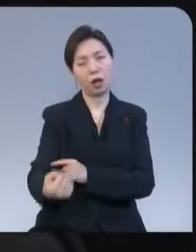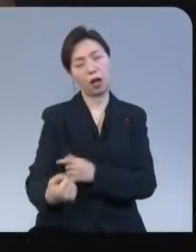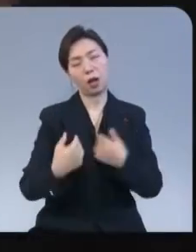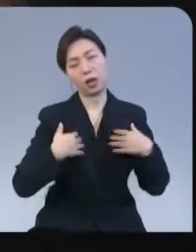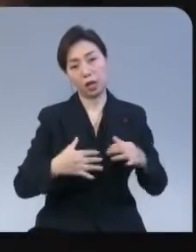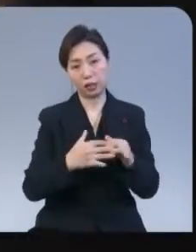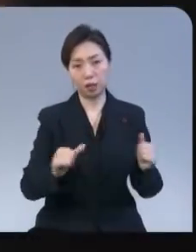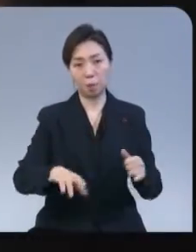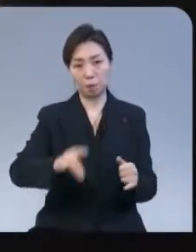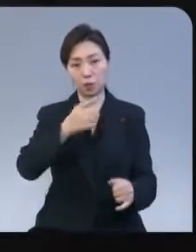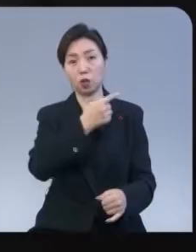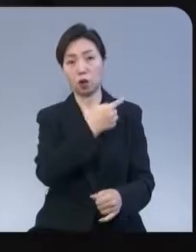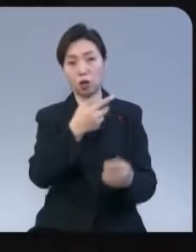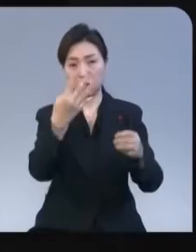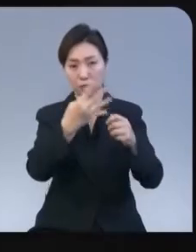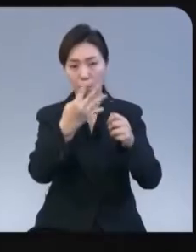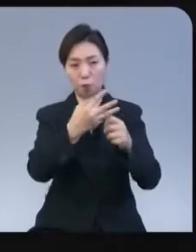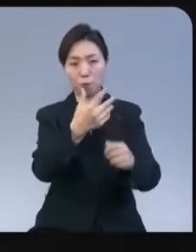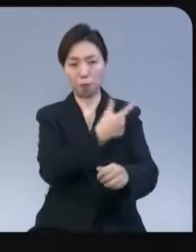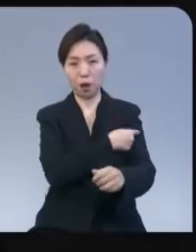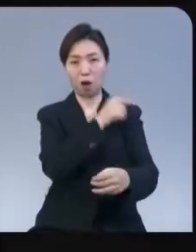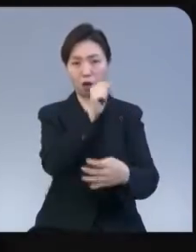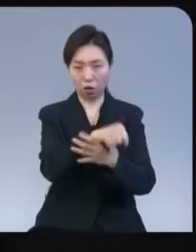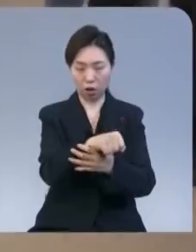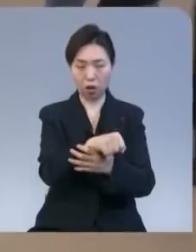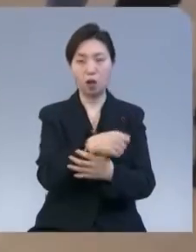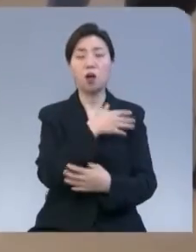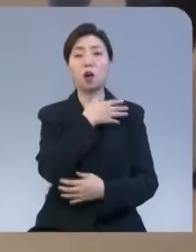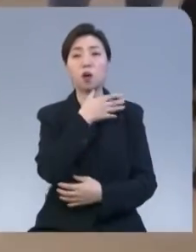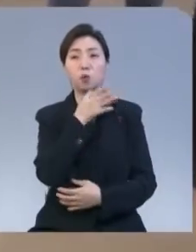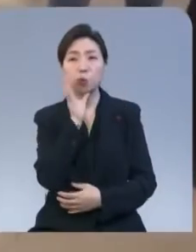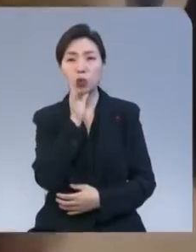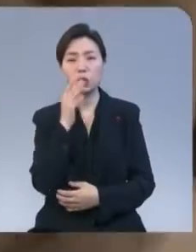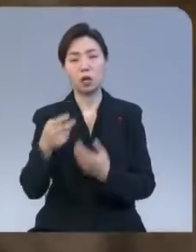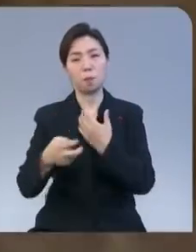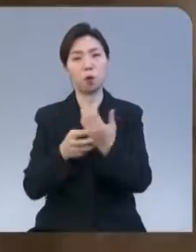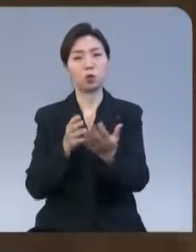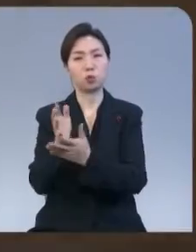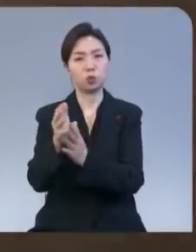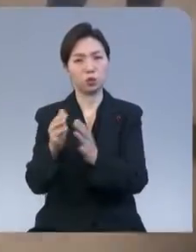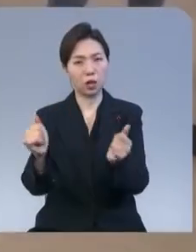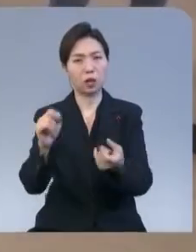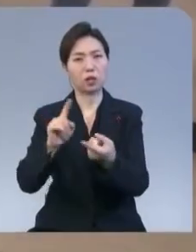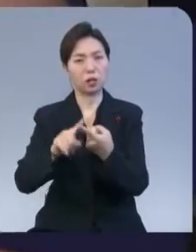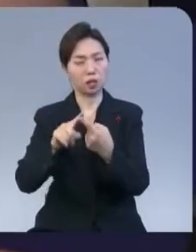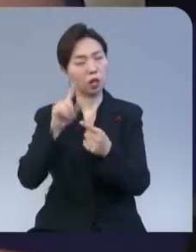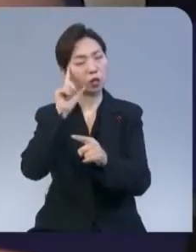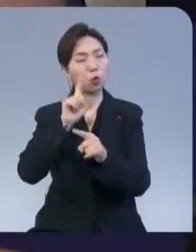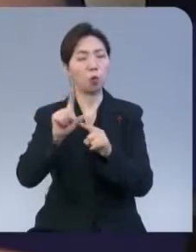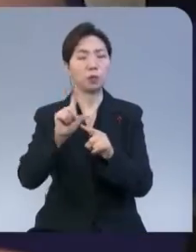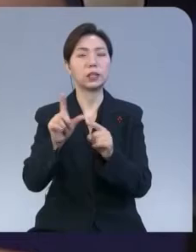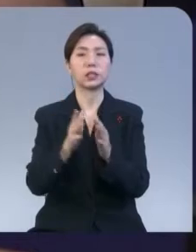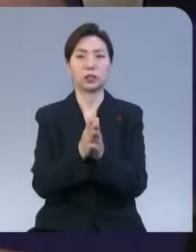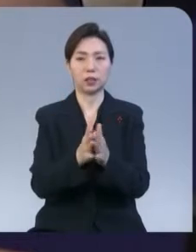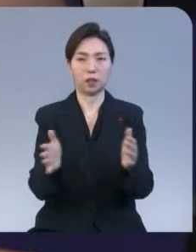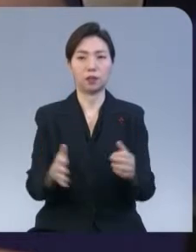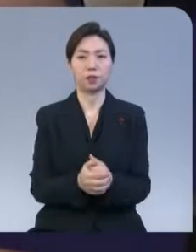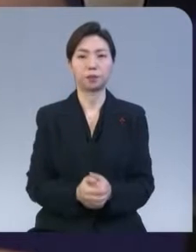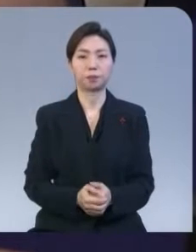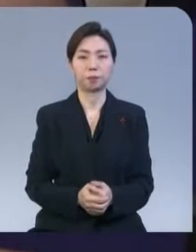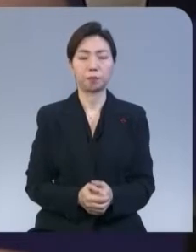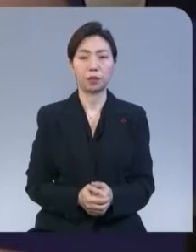승인했으며 고령층과 의료진에 대해서는 좀 더 검토한다는 입장입니다. 이스라엘은 지난 28일부터